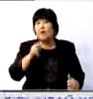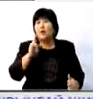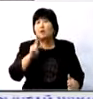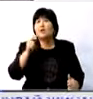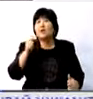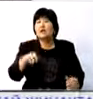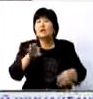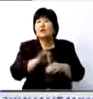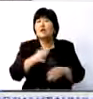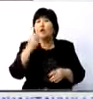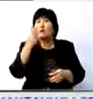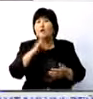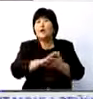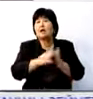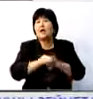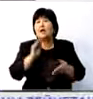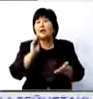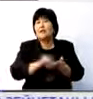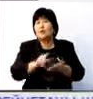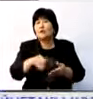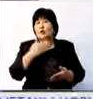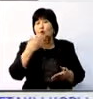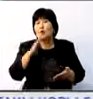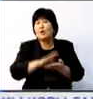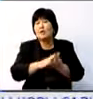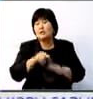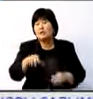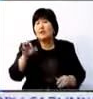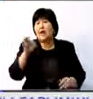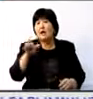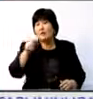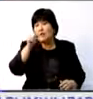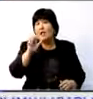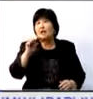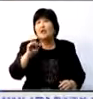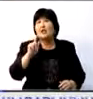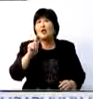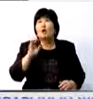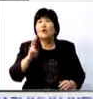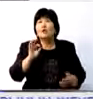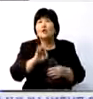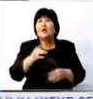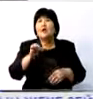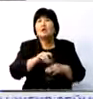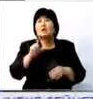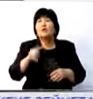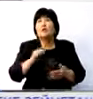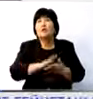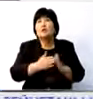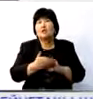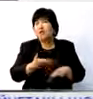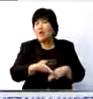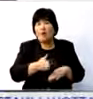геморрой қызбасын 4 жағдай тіркелді. Соның мына соңғы жағдайы осы октябрь айында Жаңақорған ауданында тіркелді. Енді қазір науқастың жағдайы